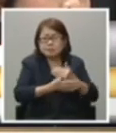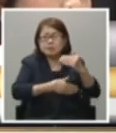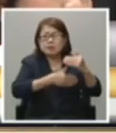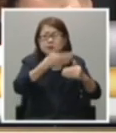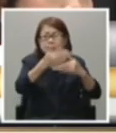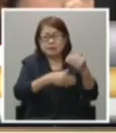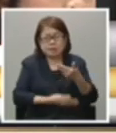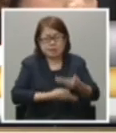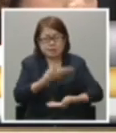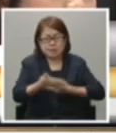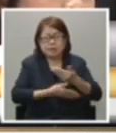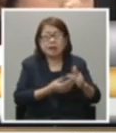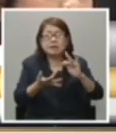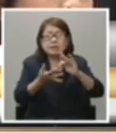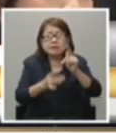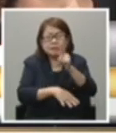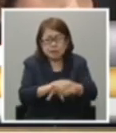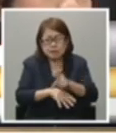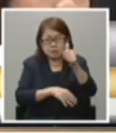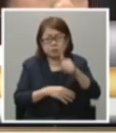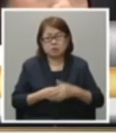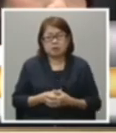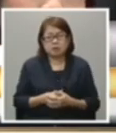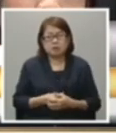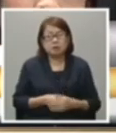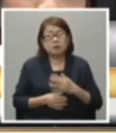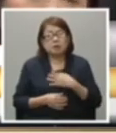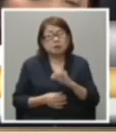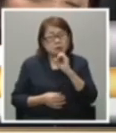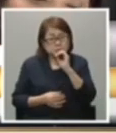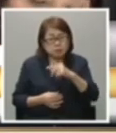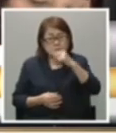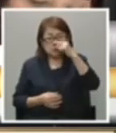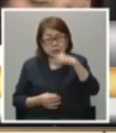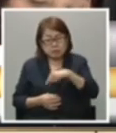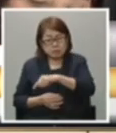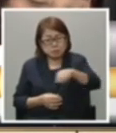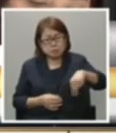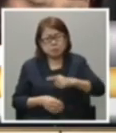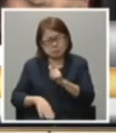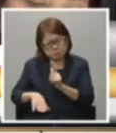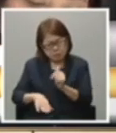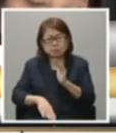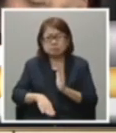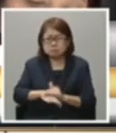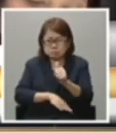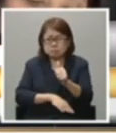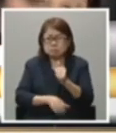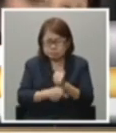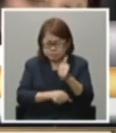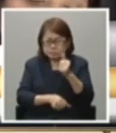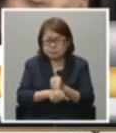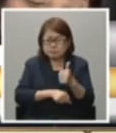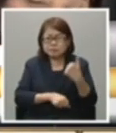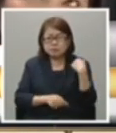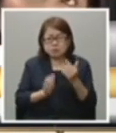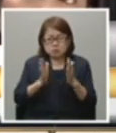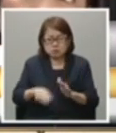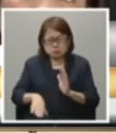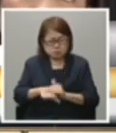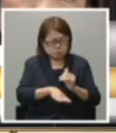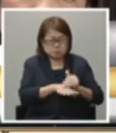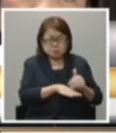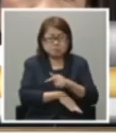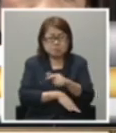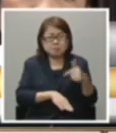ได้ดิฉันจะบอกนะคะว่าคนไทยเนี่ยมีความสามารถมากๆมีคนเก่งเยอะแต่ไม่เ